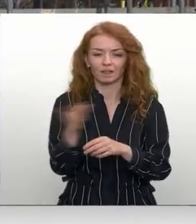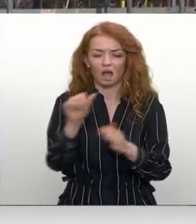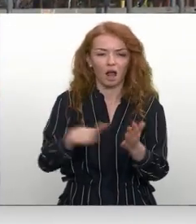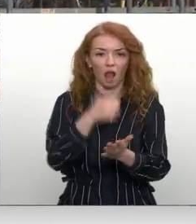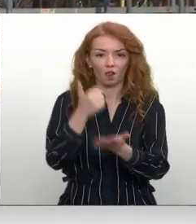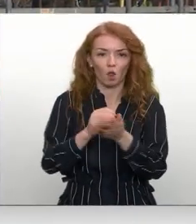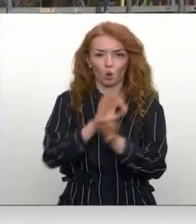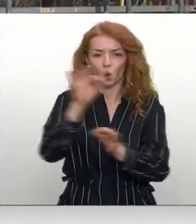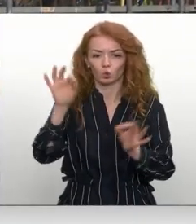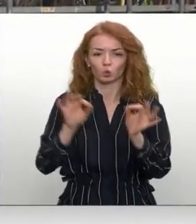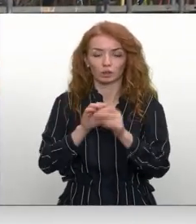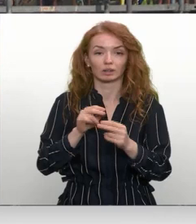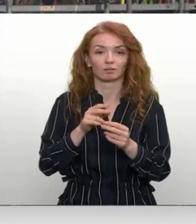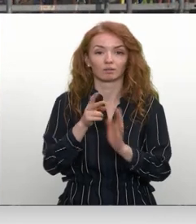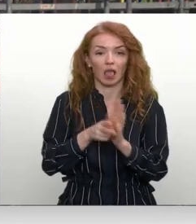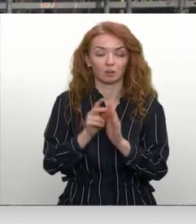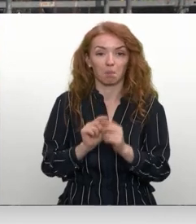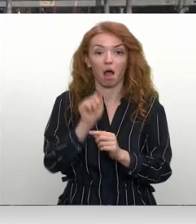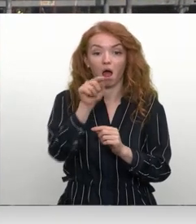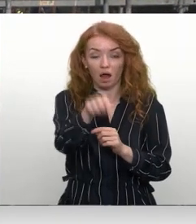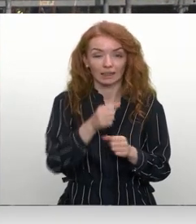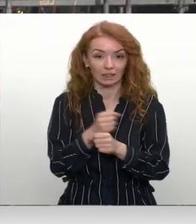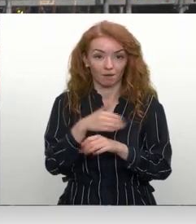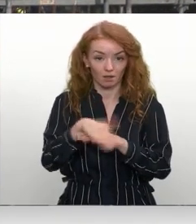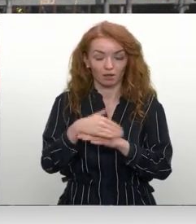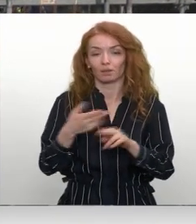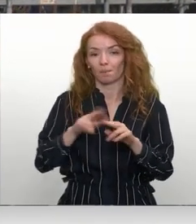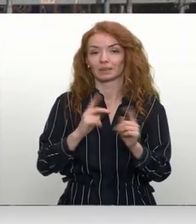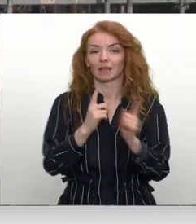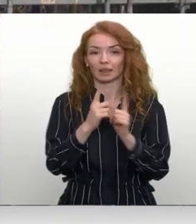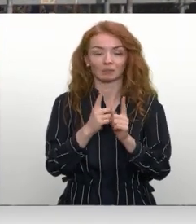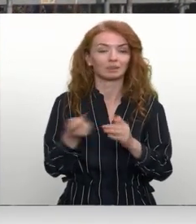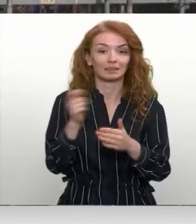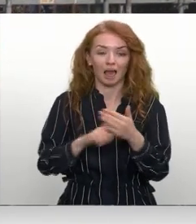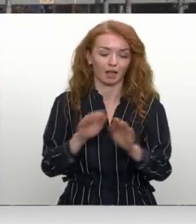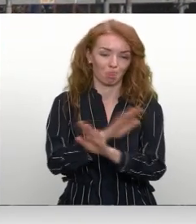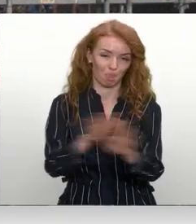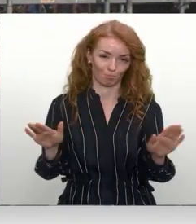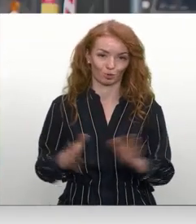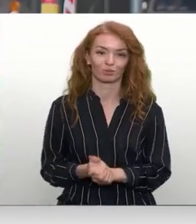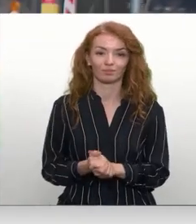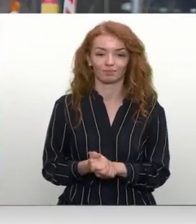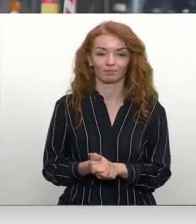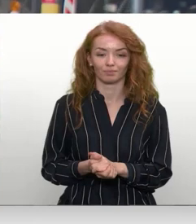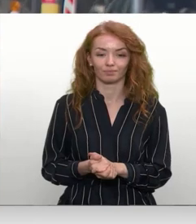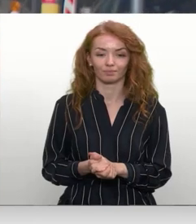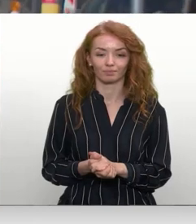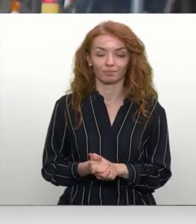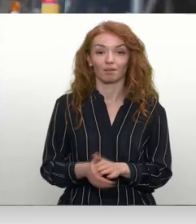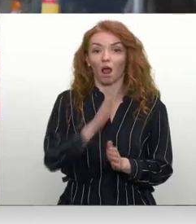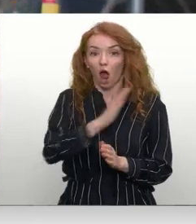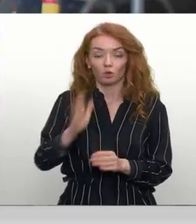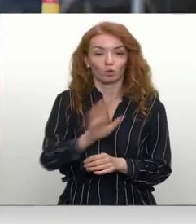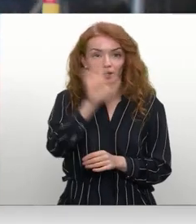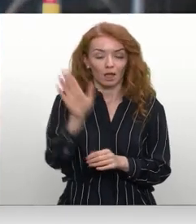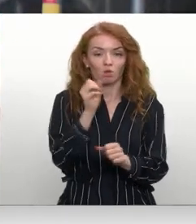konstrukcijas dzelzceļa pārvedam pār Dzirnavu ielu un turpmākajiem darbiem satiksme pilnībā slēgt vairs nevajadzēs. Dienu no dienas darbiem